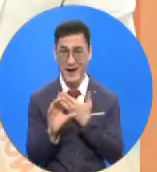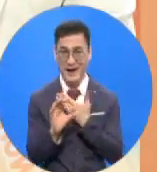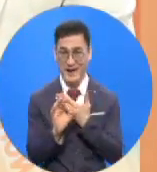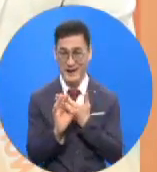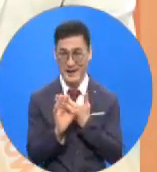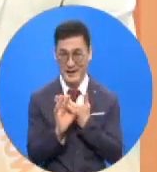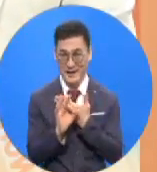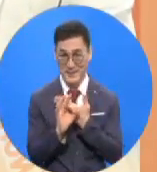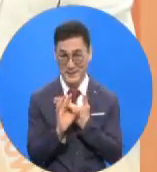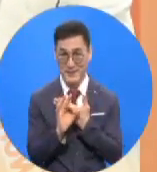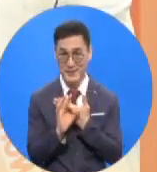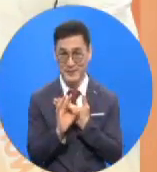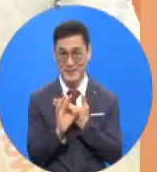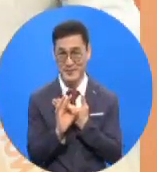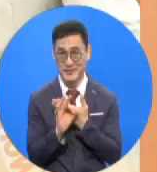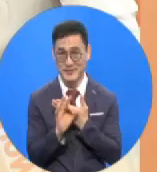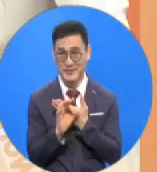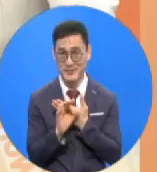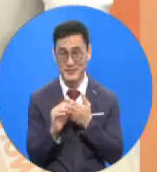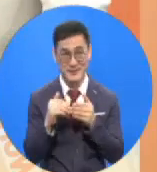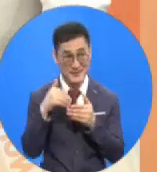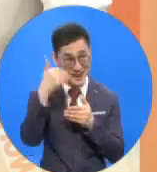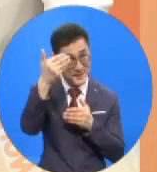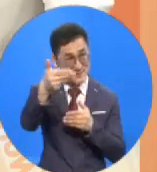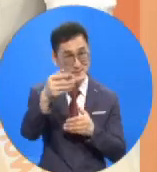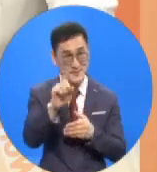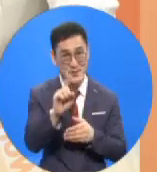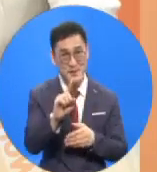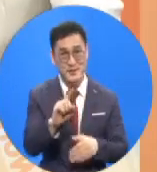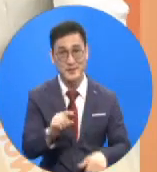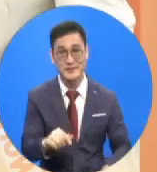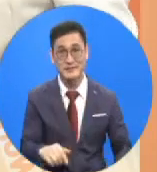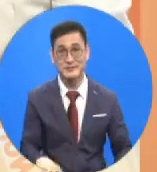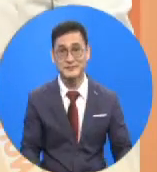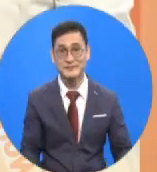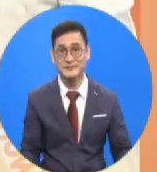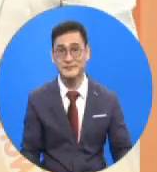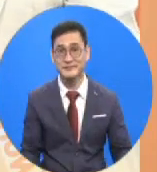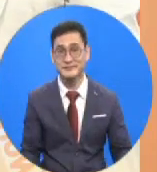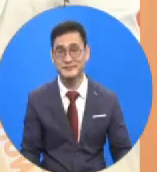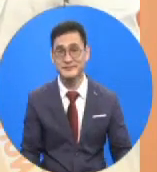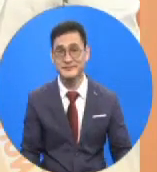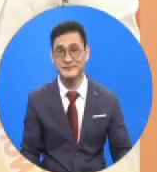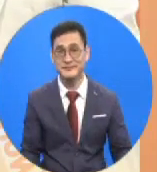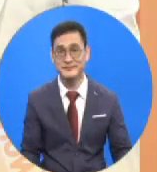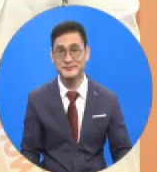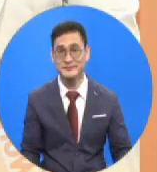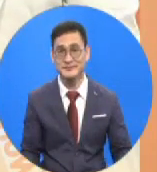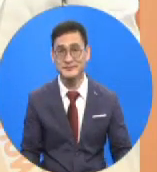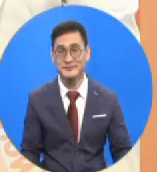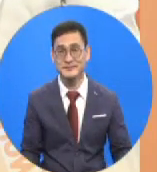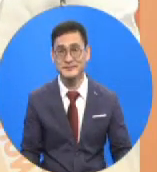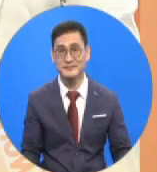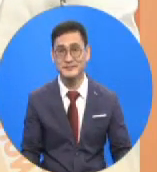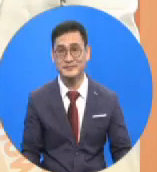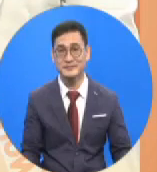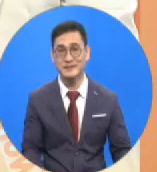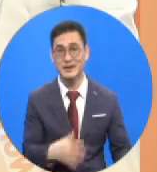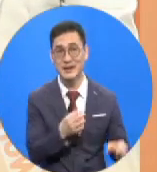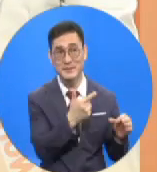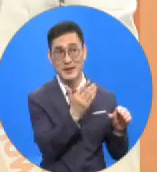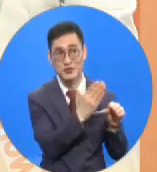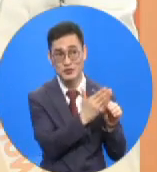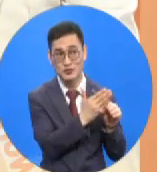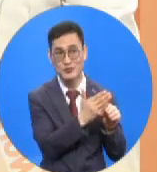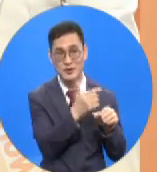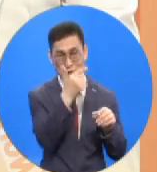0 10 b 치려고 봅니다 김대중 대통령 노무현 대통령 그리고 이제 문제는 대통령까지 보니 큰 역할을